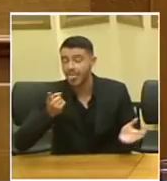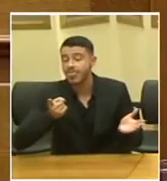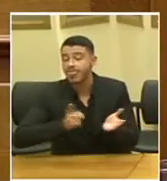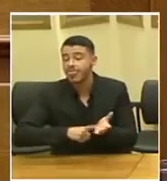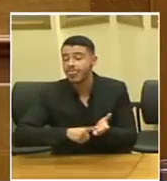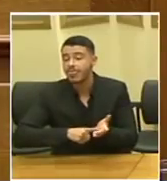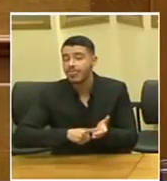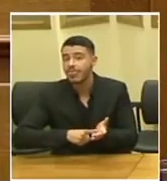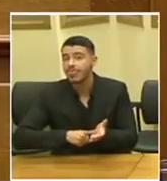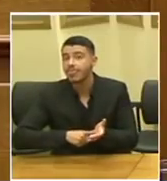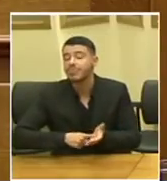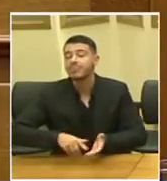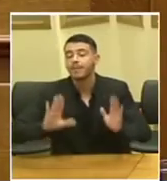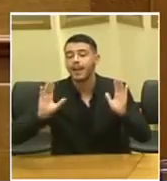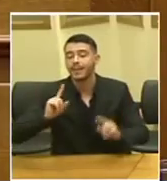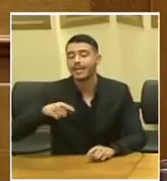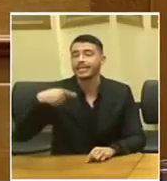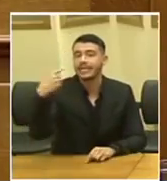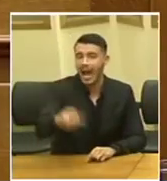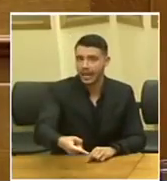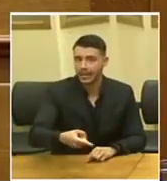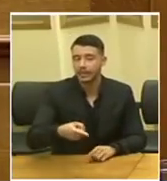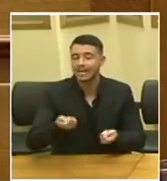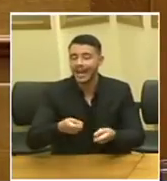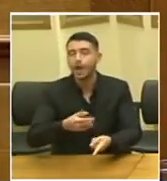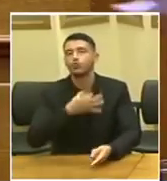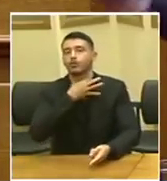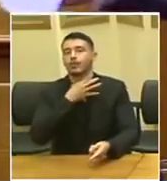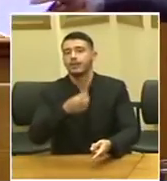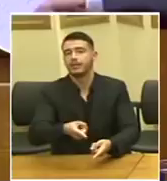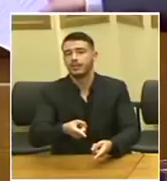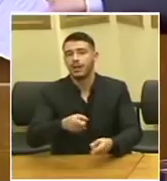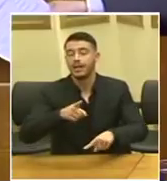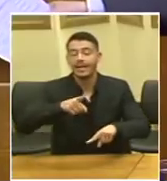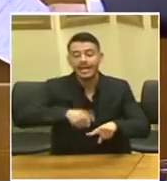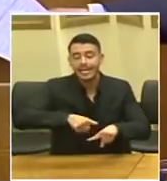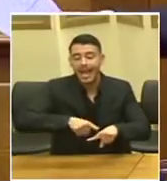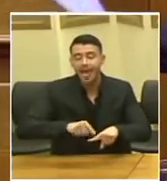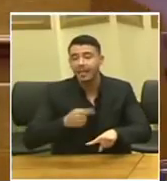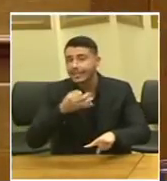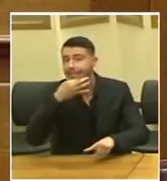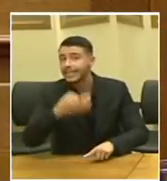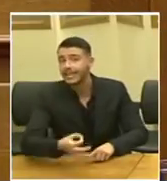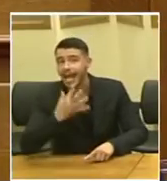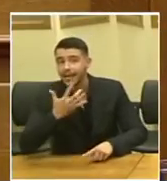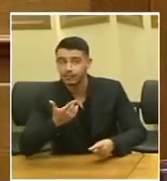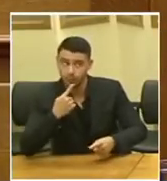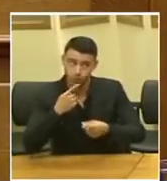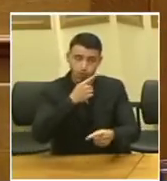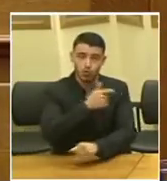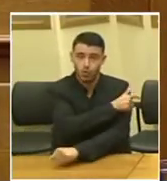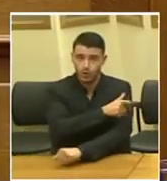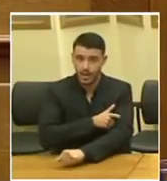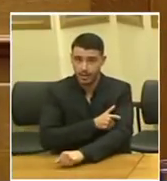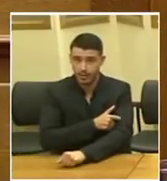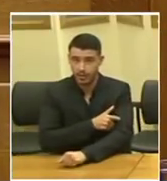κάνει αποκλειστική χρήση. Ποιο είναι το σχόλιο της ελληνικής πλευράς, επίσημα καταγεγραμμένο στον ΟΗΕ, ότι η άλλη πλευρά δεν